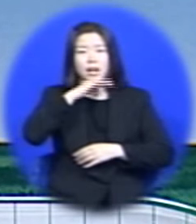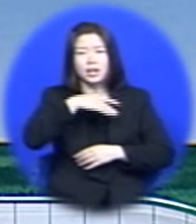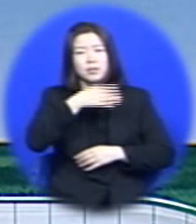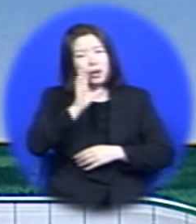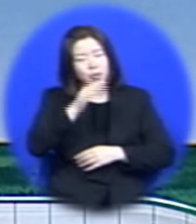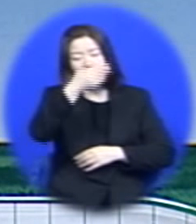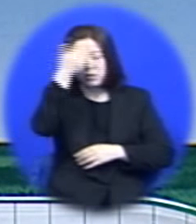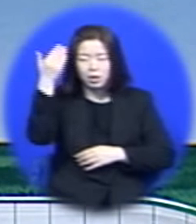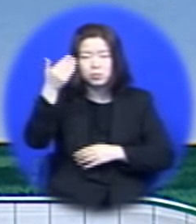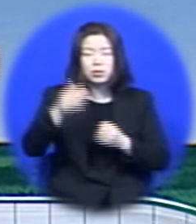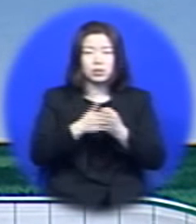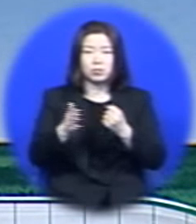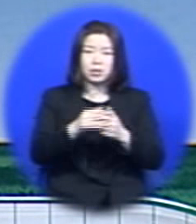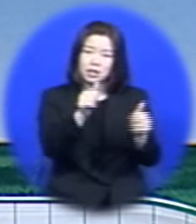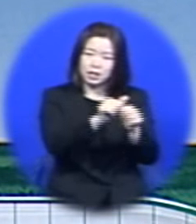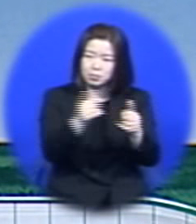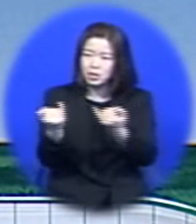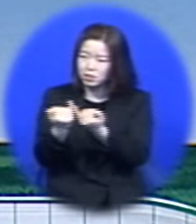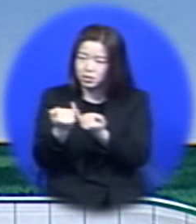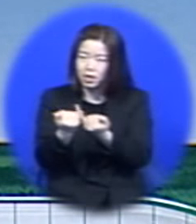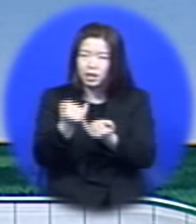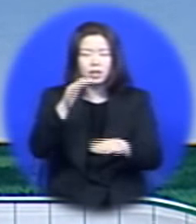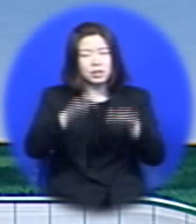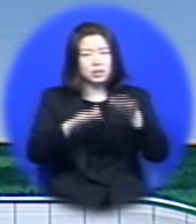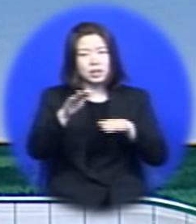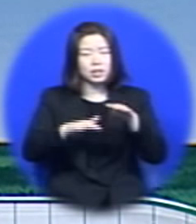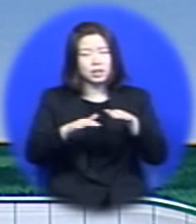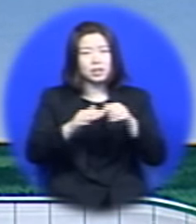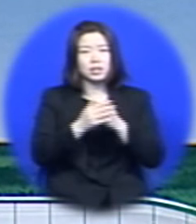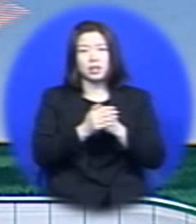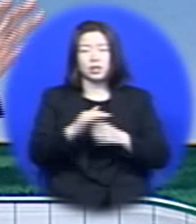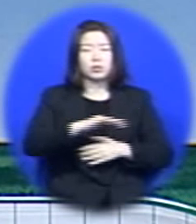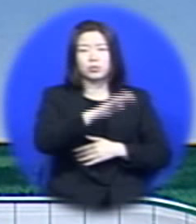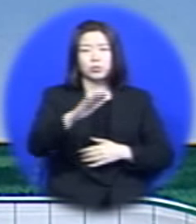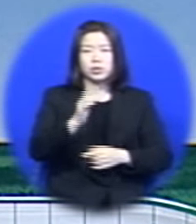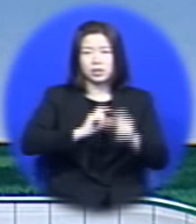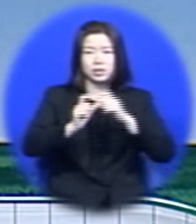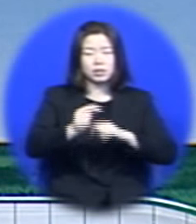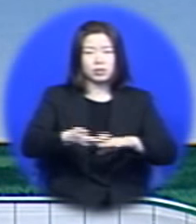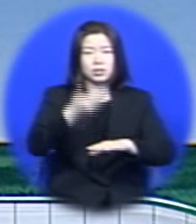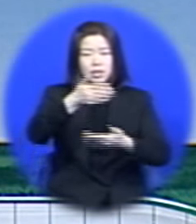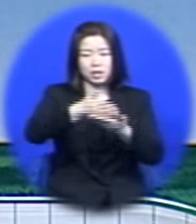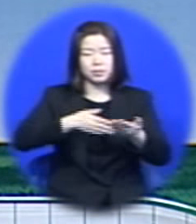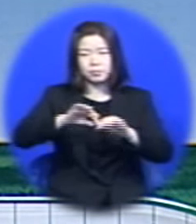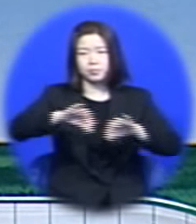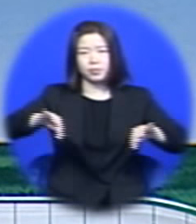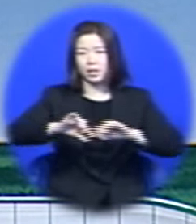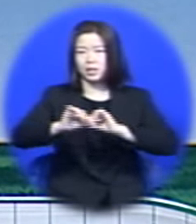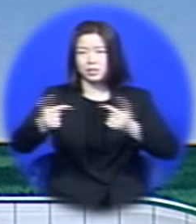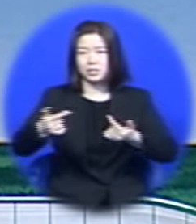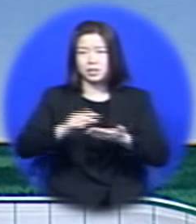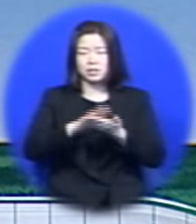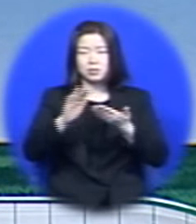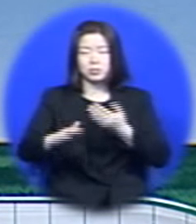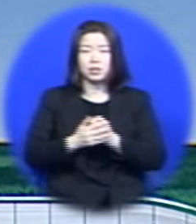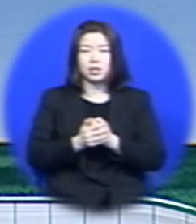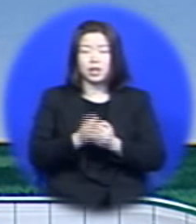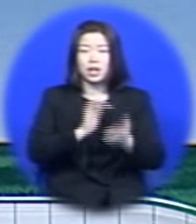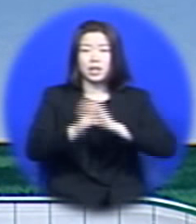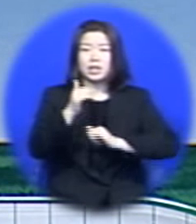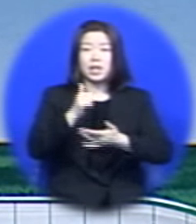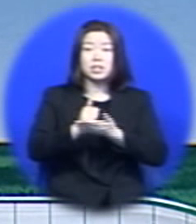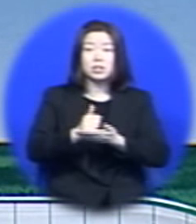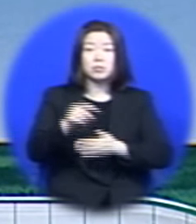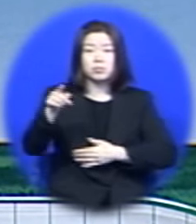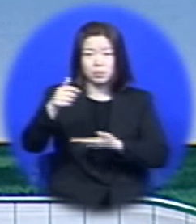때문에 남자이고 여자이기 때문에 우리는 더 이상 갈라지지 않습니다. 예수님 그분은 한